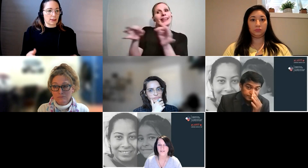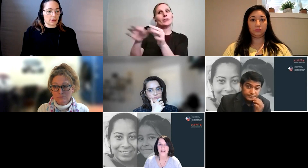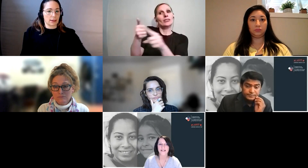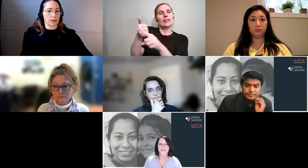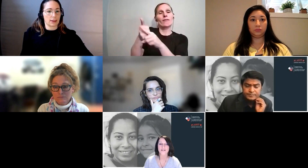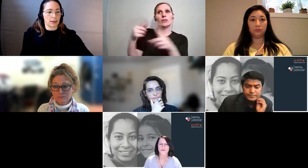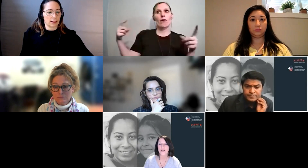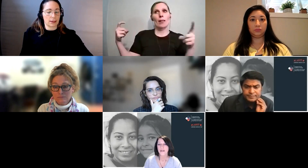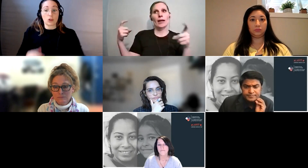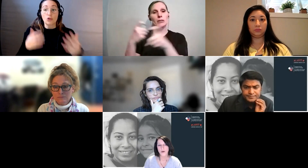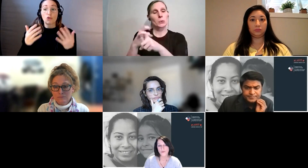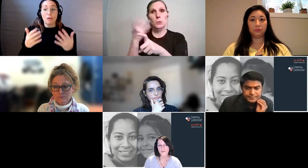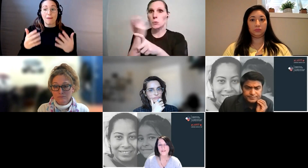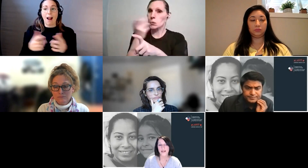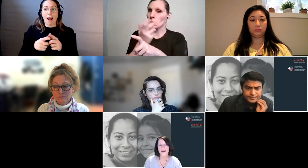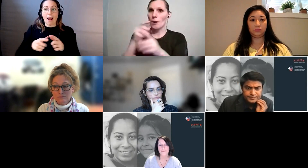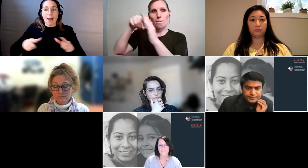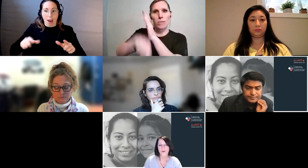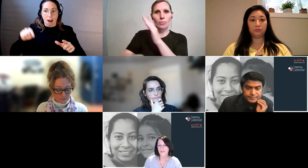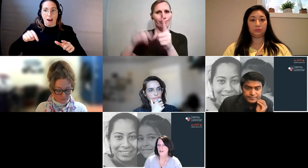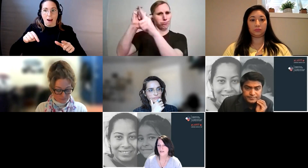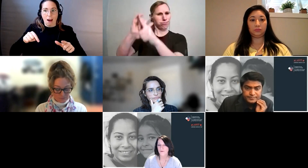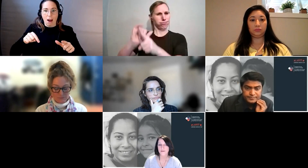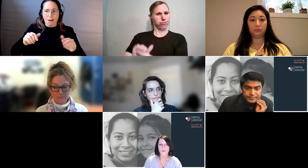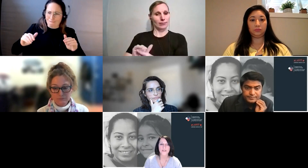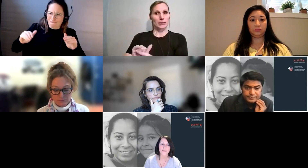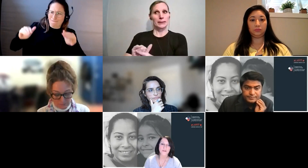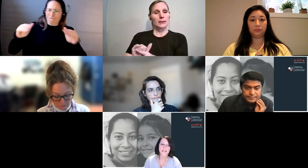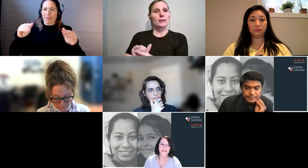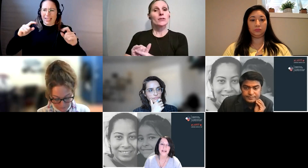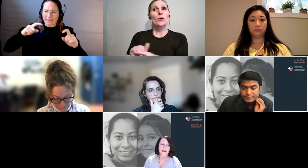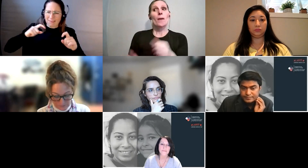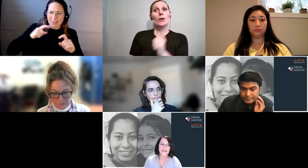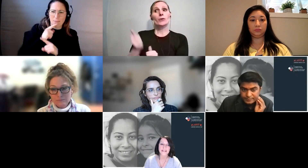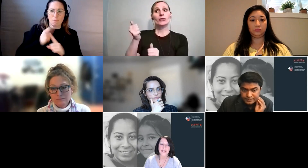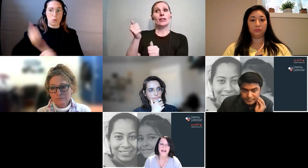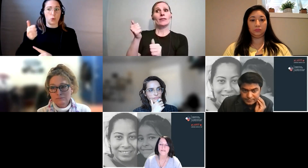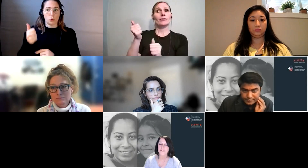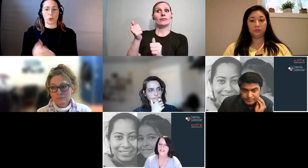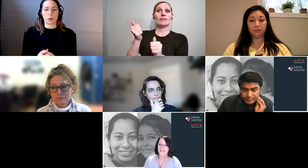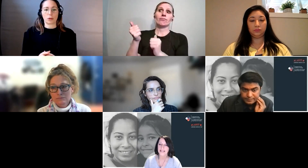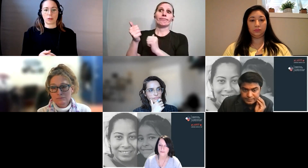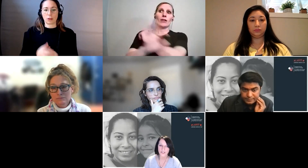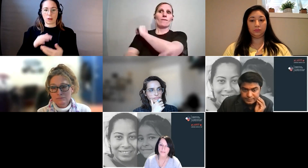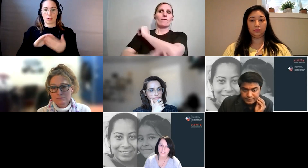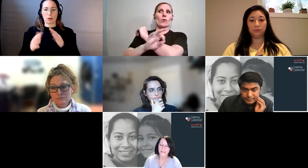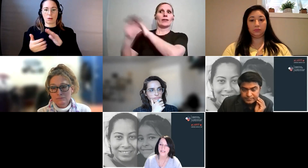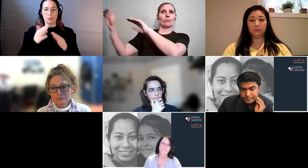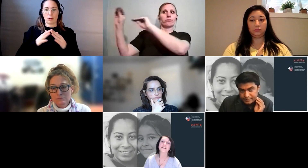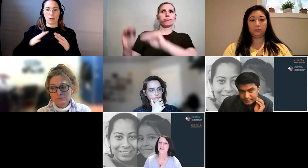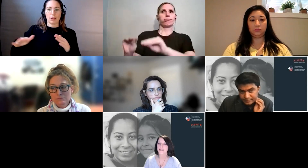souvent, la langue, ça a rajouté un niveau de difficulté. Donc, la plupart de notre communauté née à